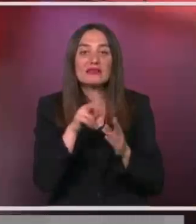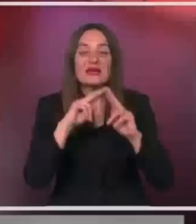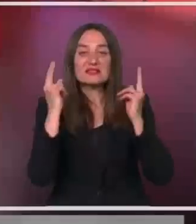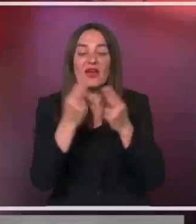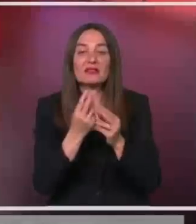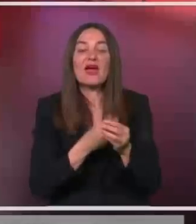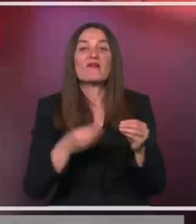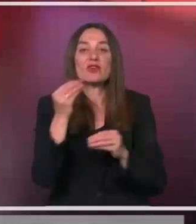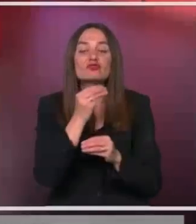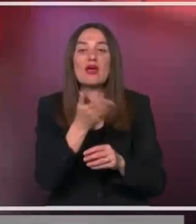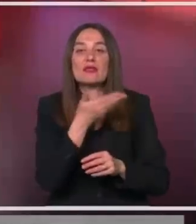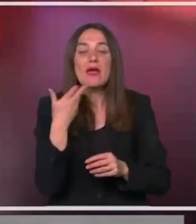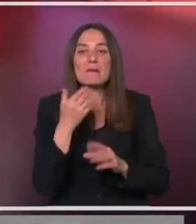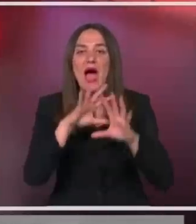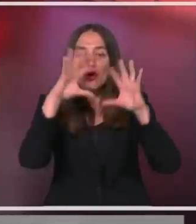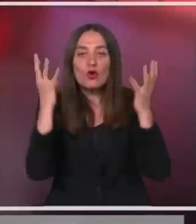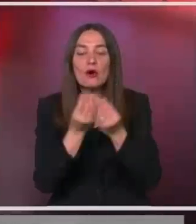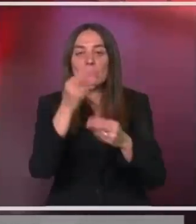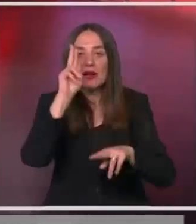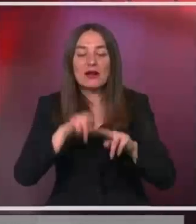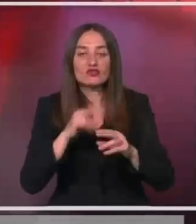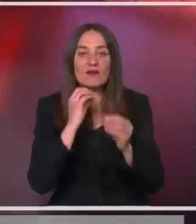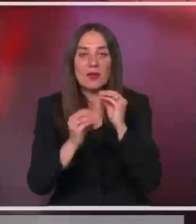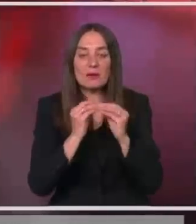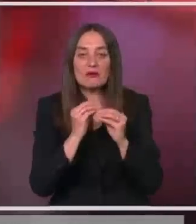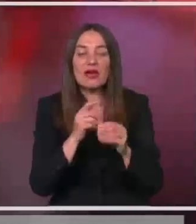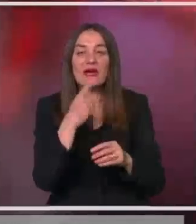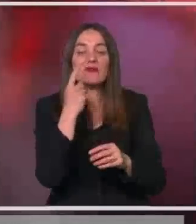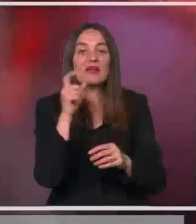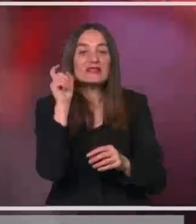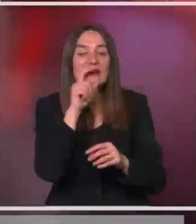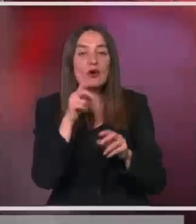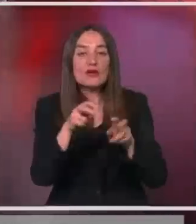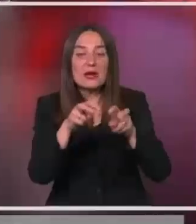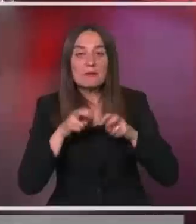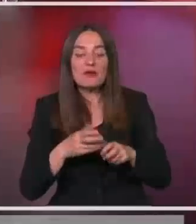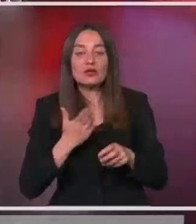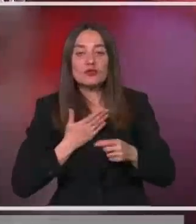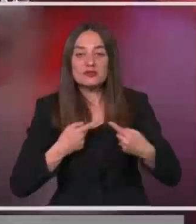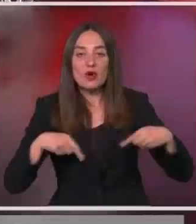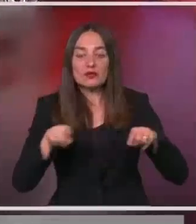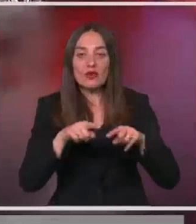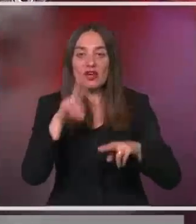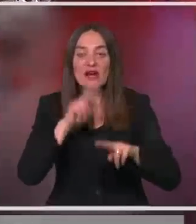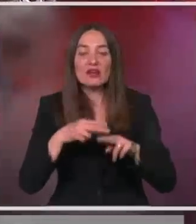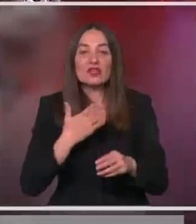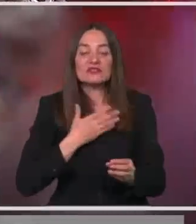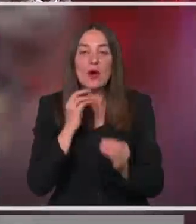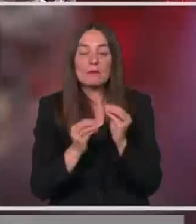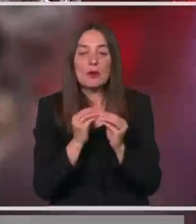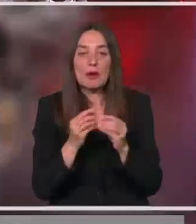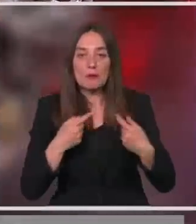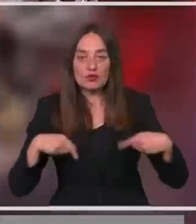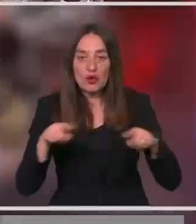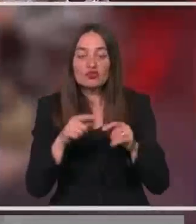da više nema globalnog rešavanja problema, nego se svako povlači u svoje dvorište i rešava svoj problem u dvorištu.